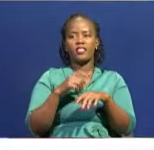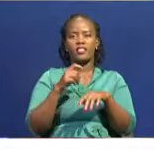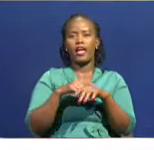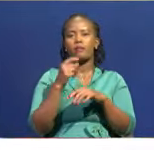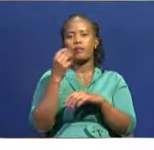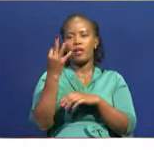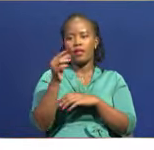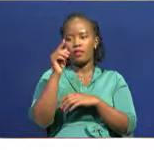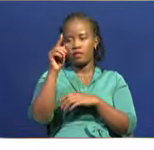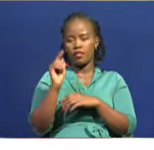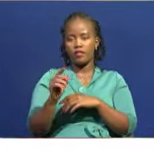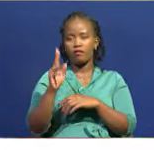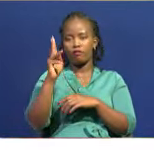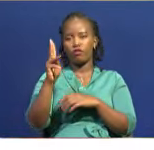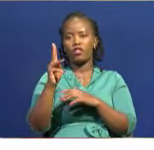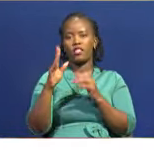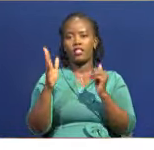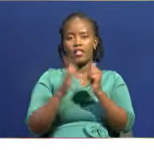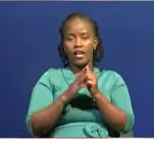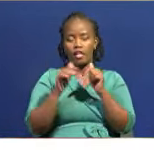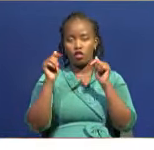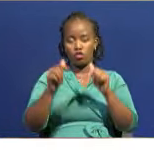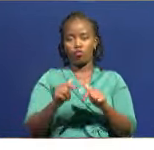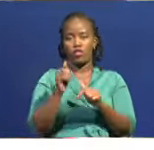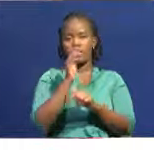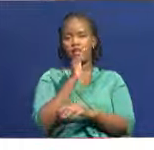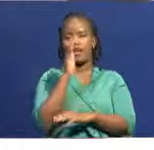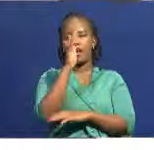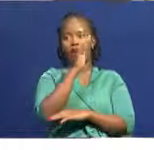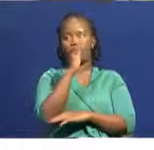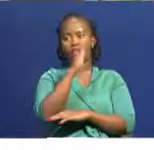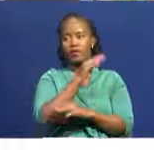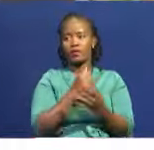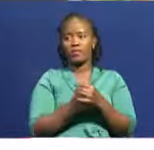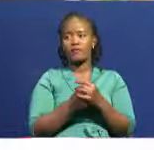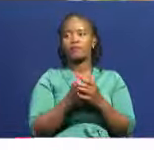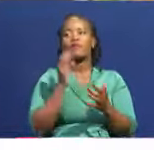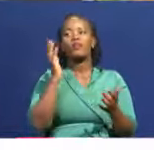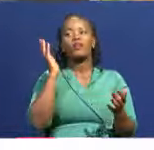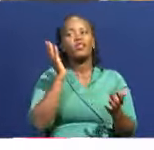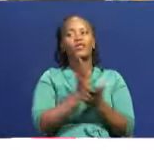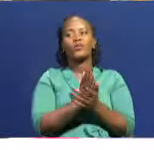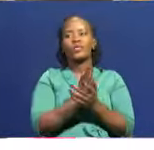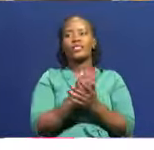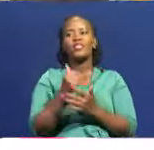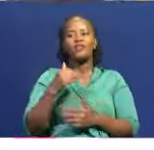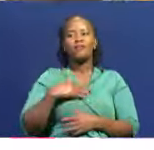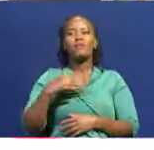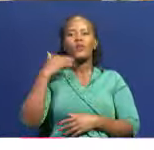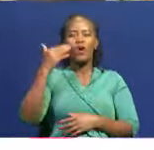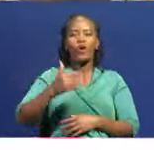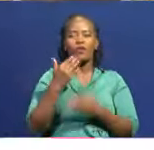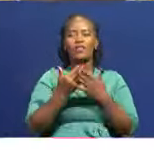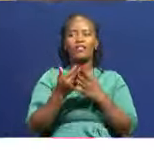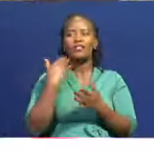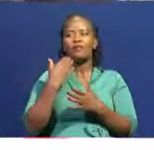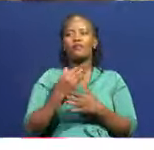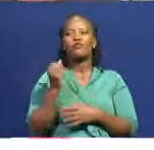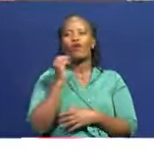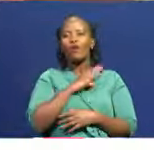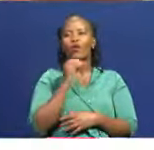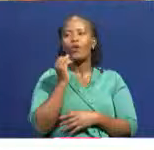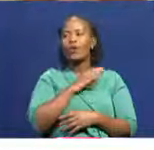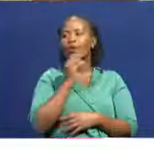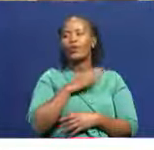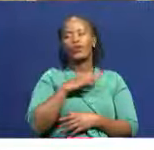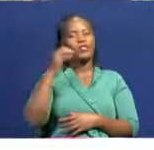dakika 49 leo alasiri. True that I've been vocal on power blackouts, just like